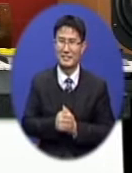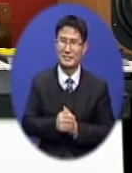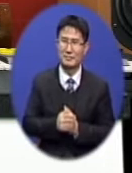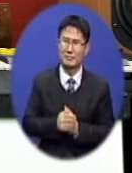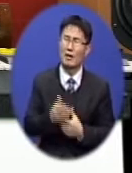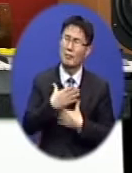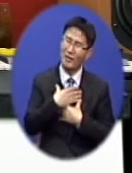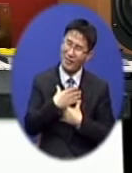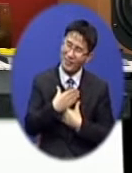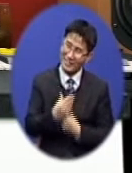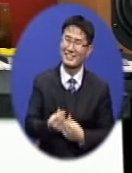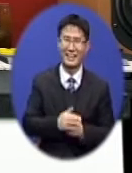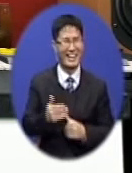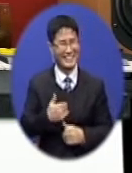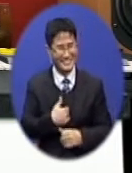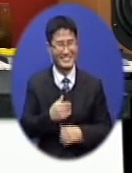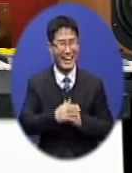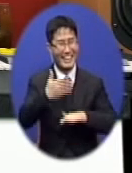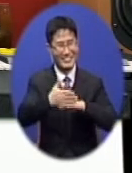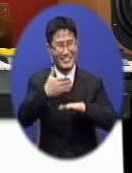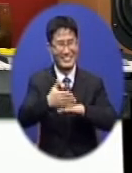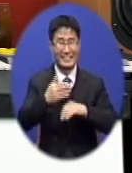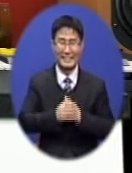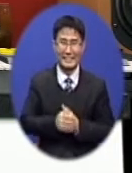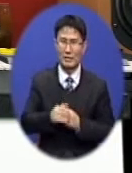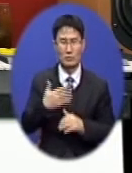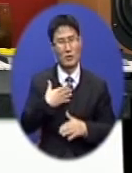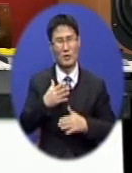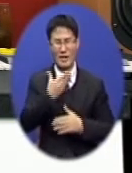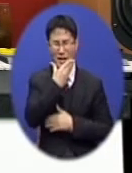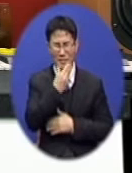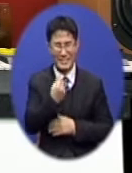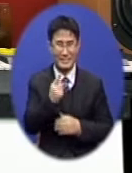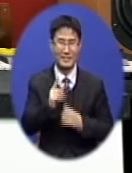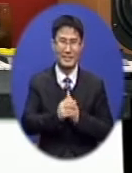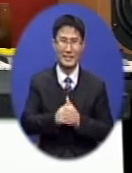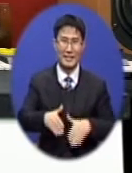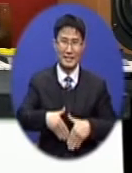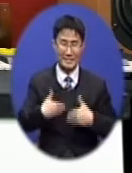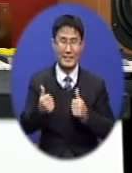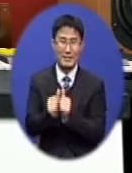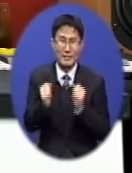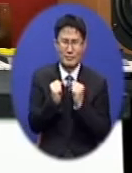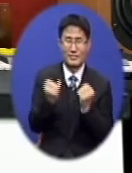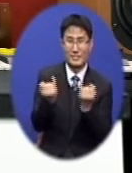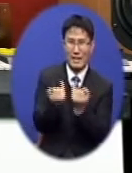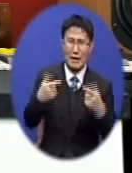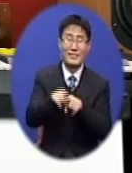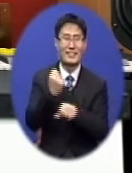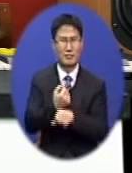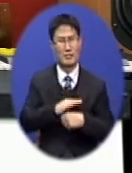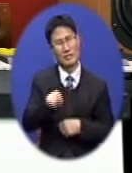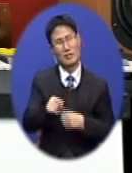네. 편하고 나유 네 고맙습니다 네. 저는 오늘 행복했던 게 남남북녀로 함께 했다는 사실